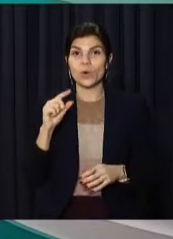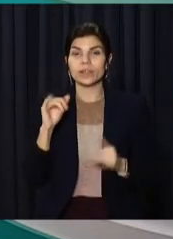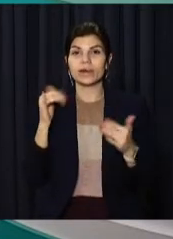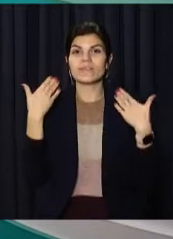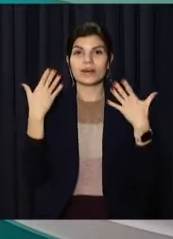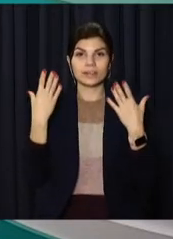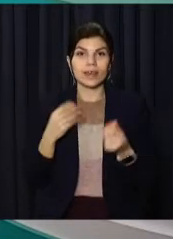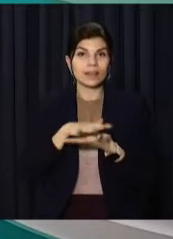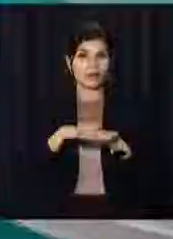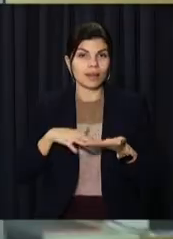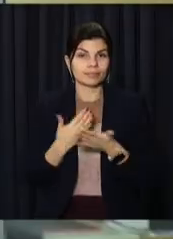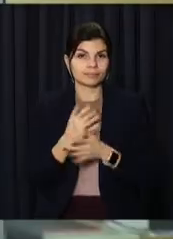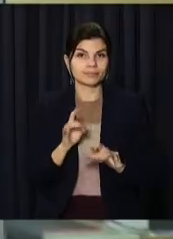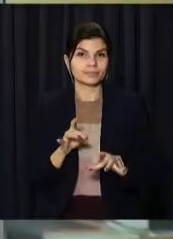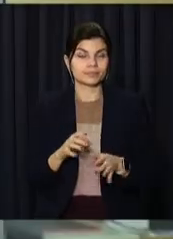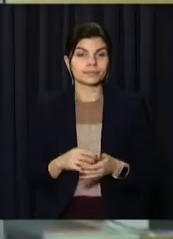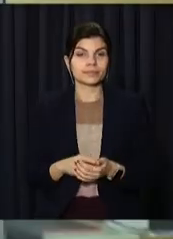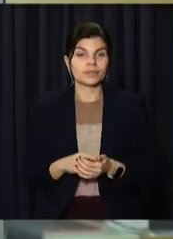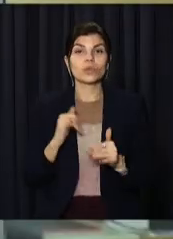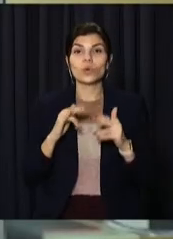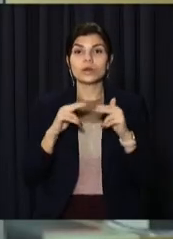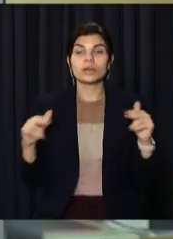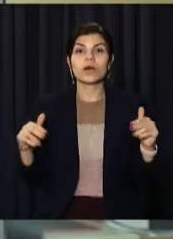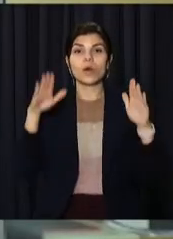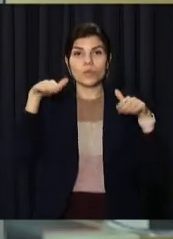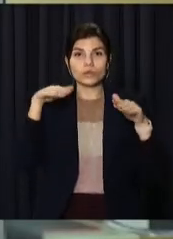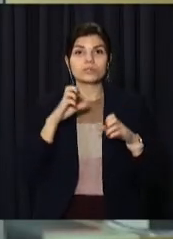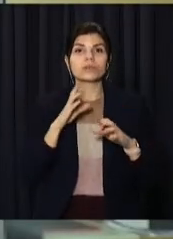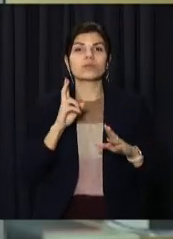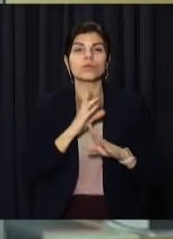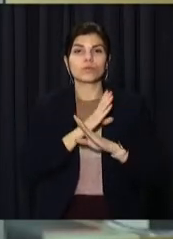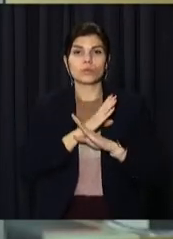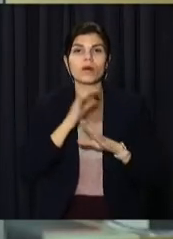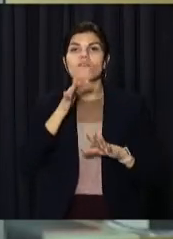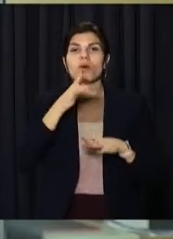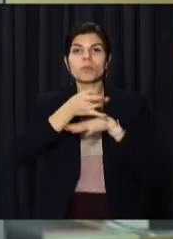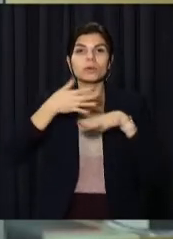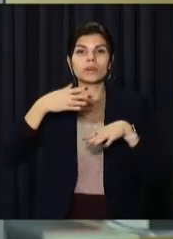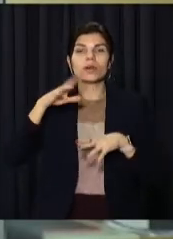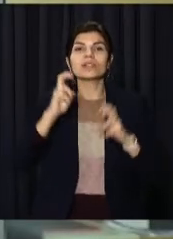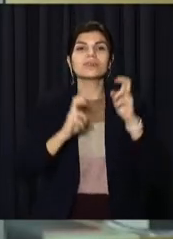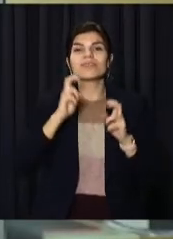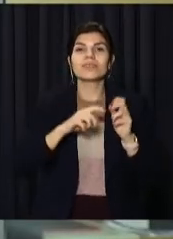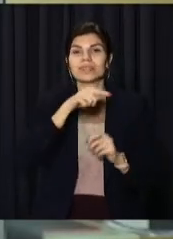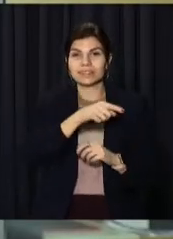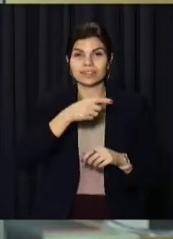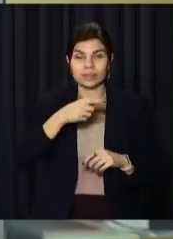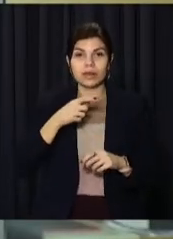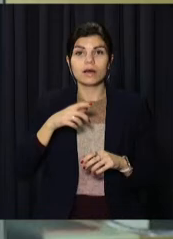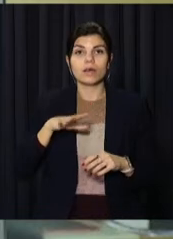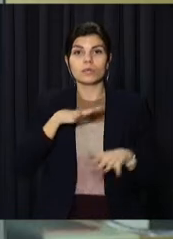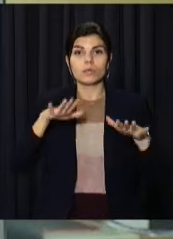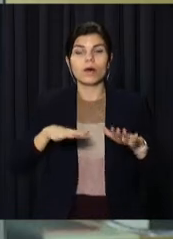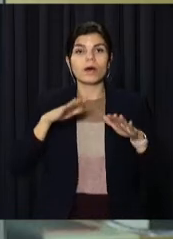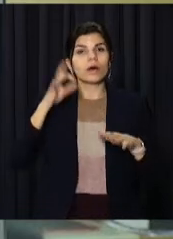та вихідних – далі. У Дніпрі попрощалися із загиблими під час стрілянини на Південмаші. Церемонія відбулася в